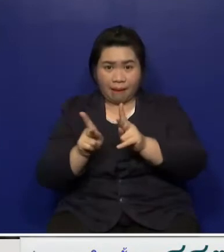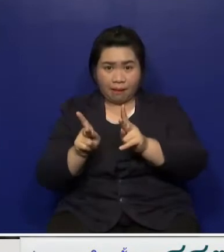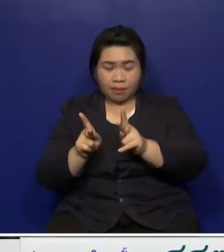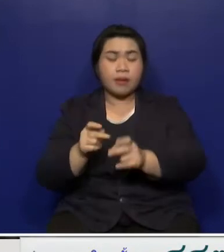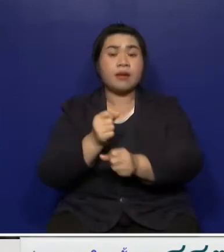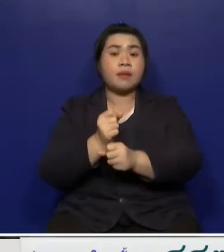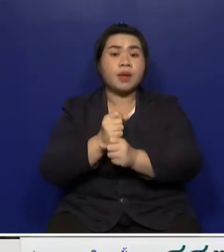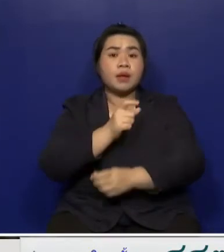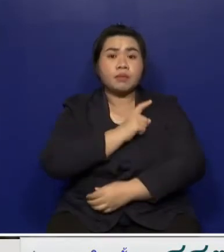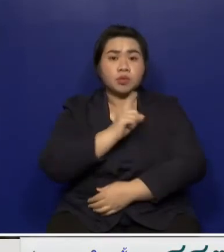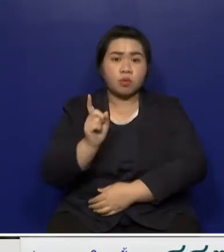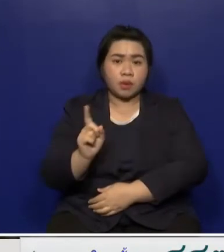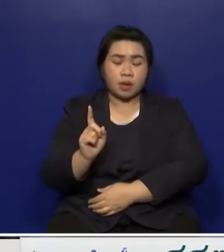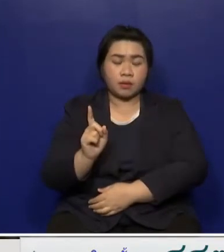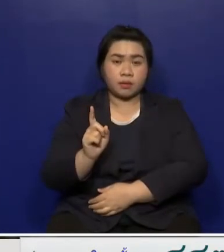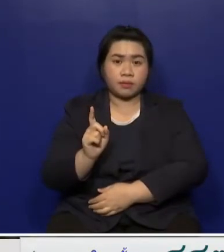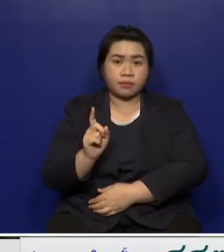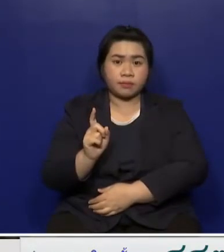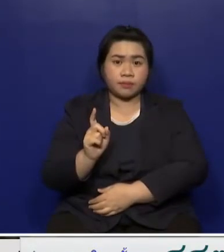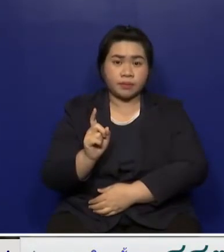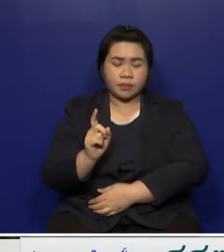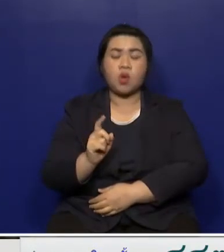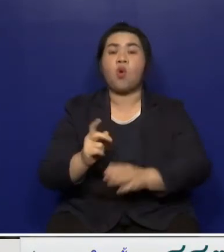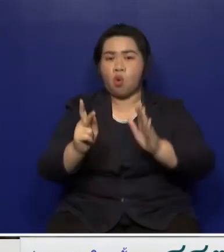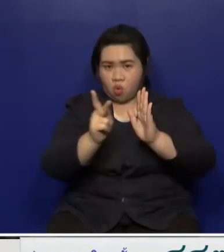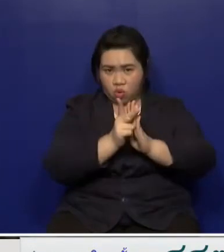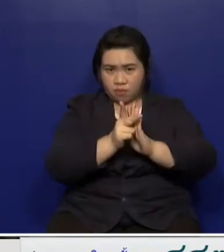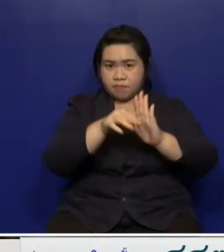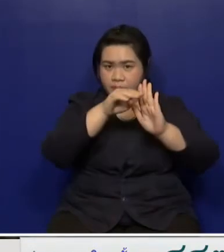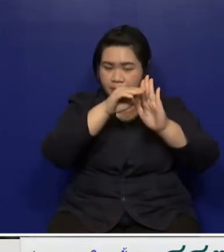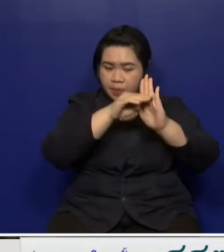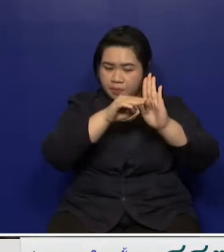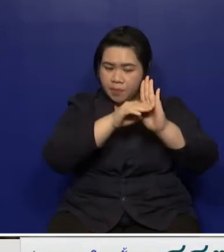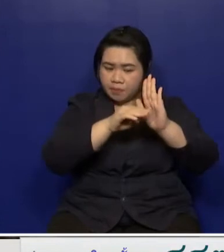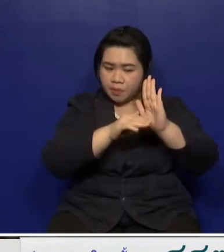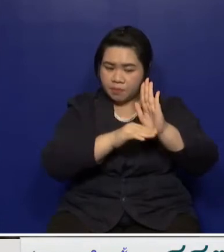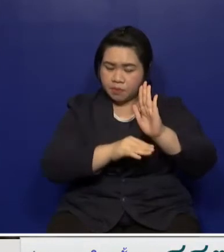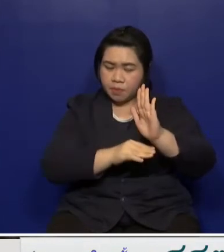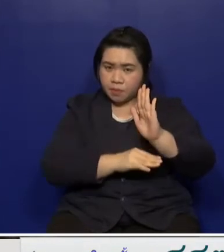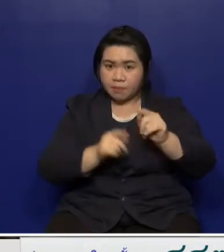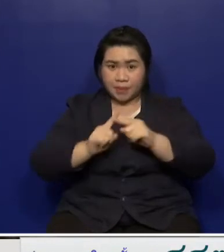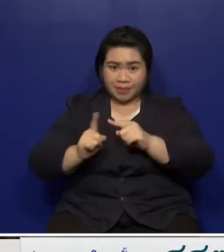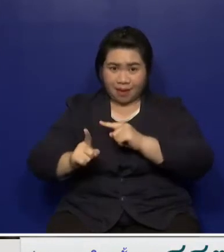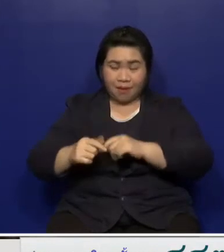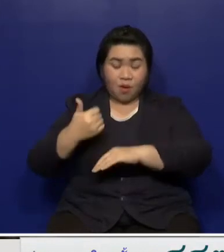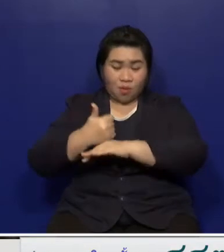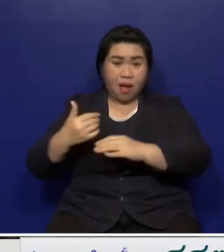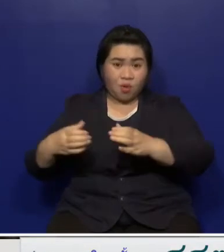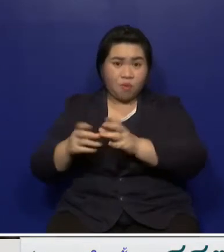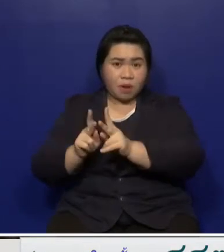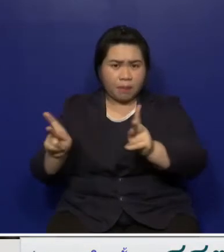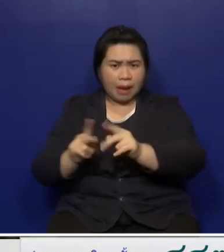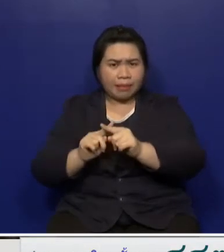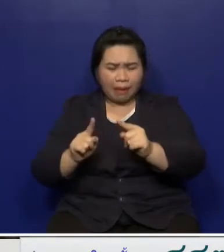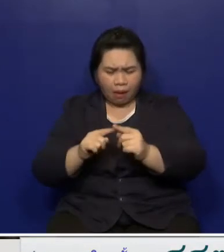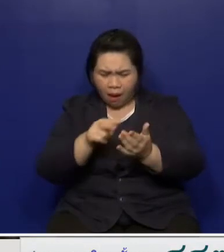าที่ในการกำหนดกำหนดกฎเกล่ะครับออกระกันก vớiเกื้ขายต่ๆโดยที่ไมได้เขียนใหเราได